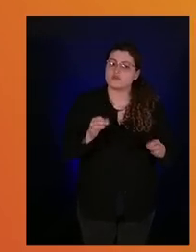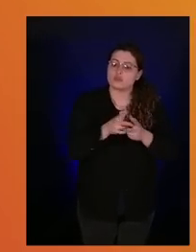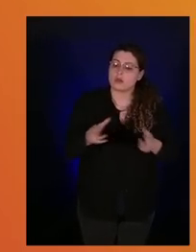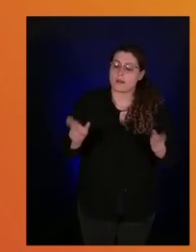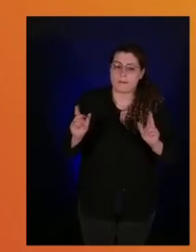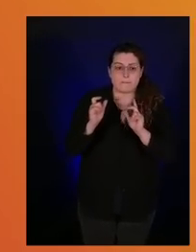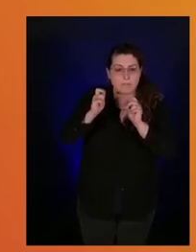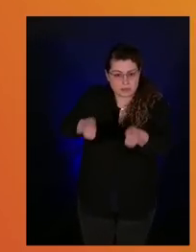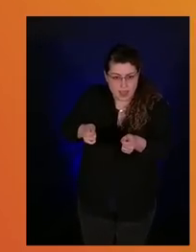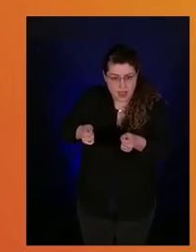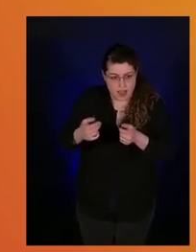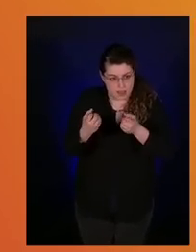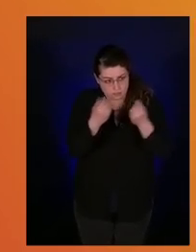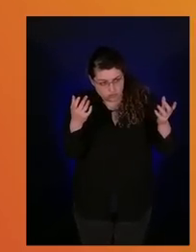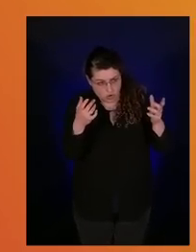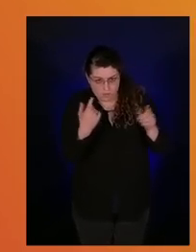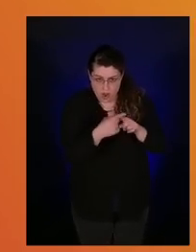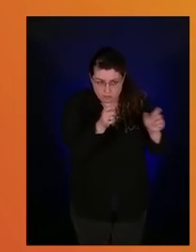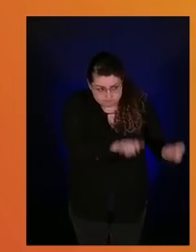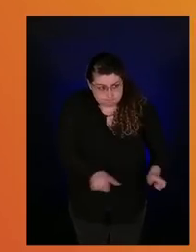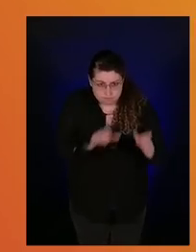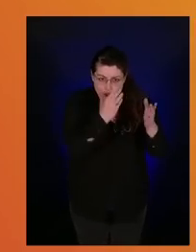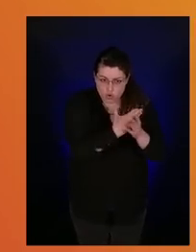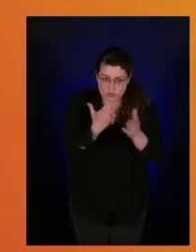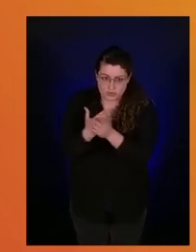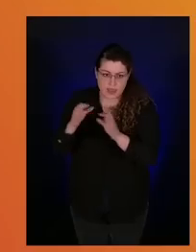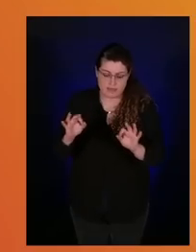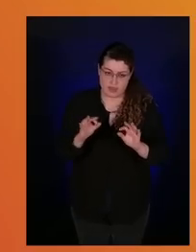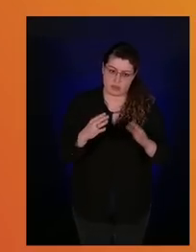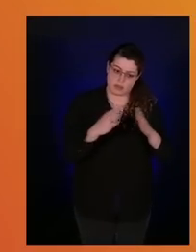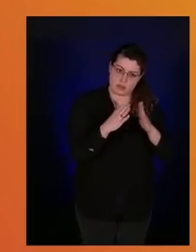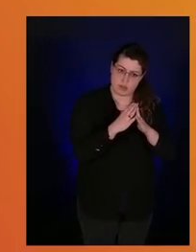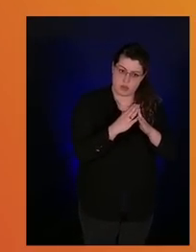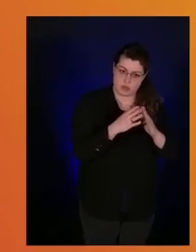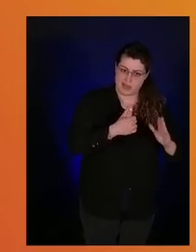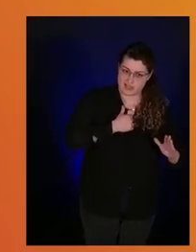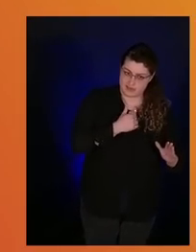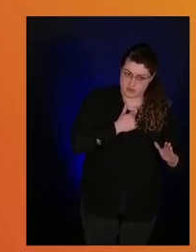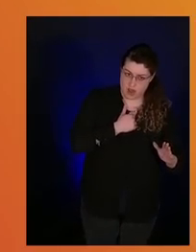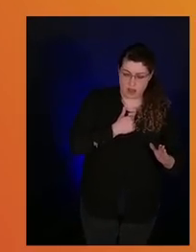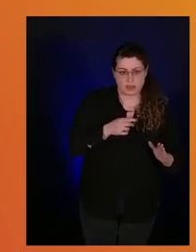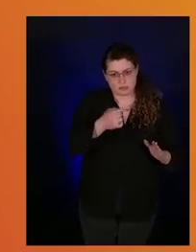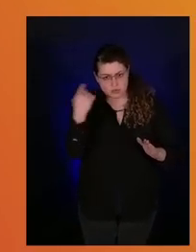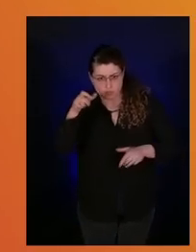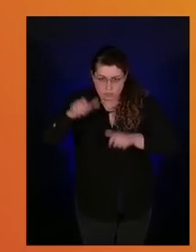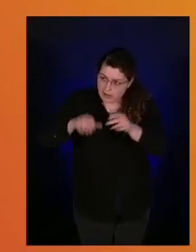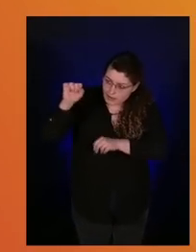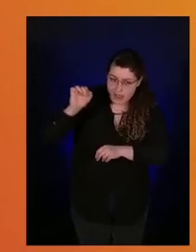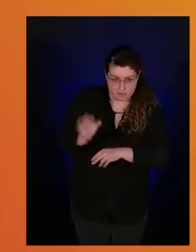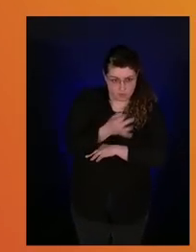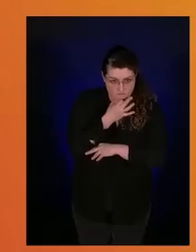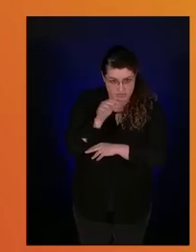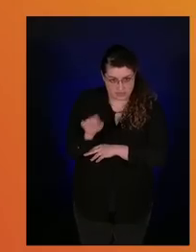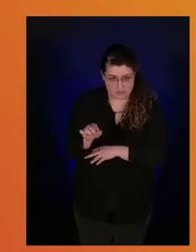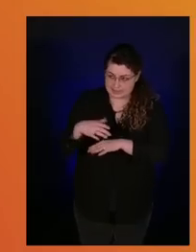nous avons contrôlé plusieurs fois les dossiers concernant les hébergements individuels et avons constaté que chaque camarade qui en bénéficie